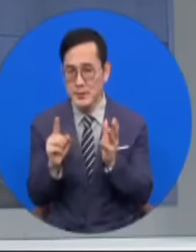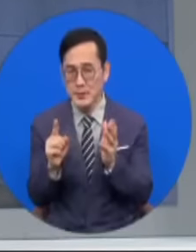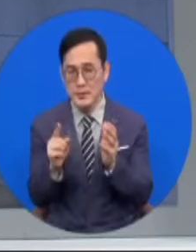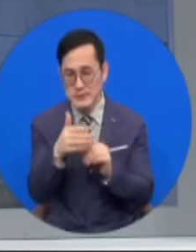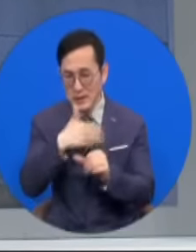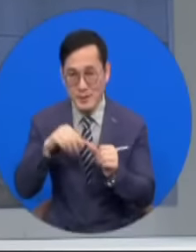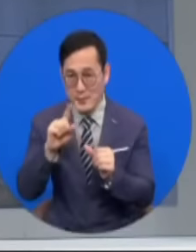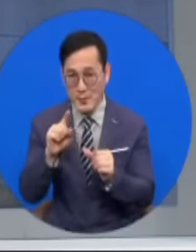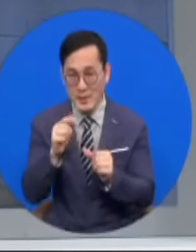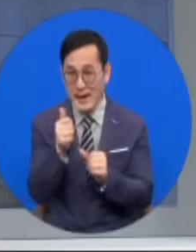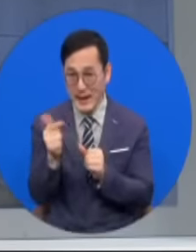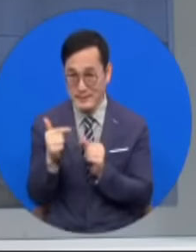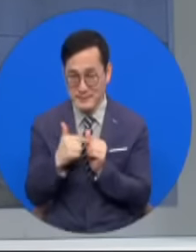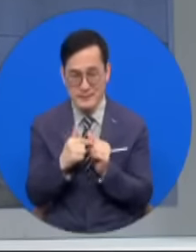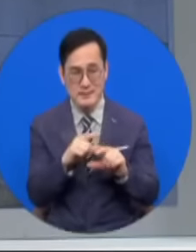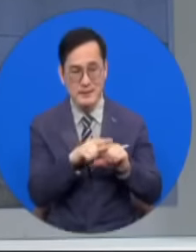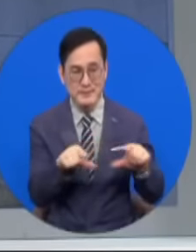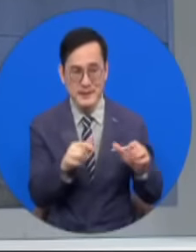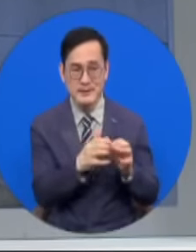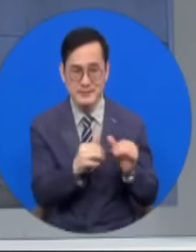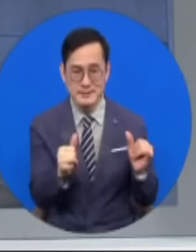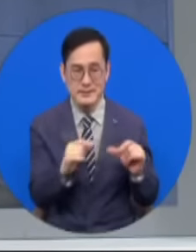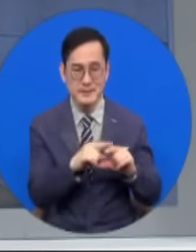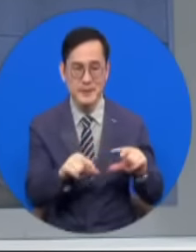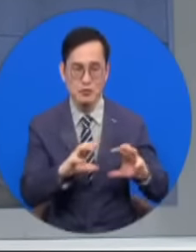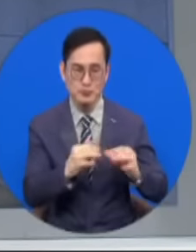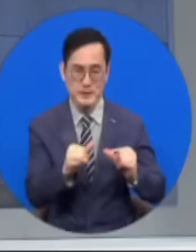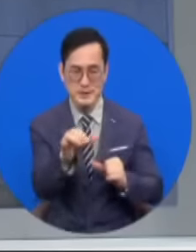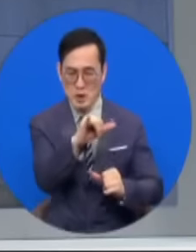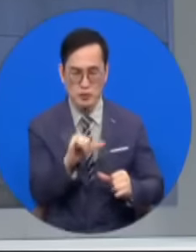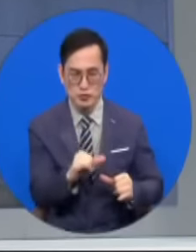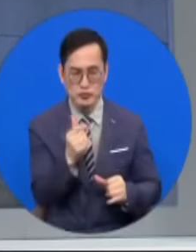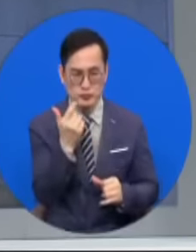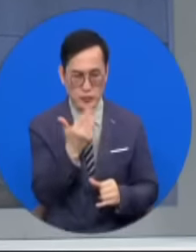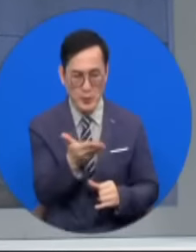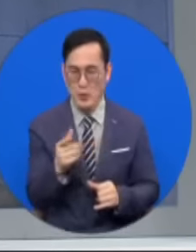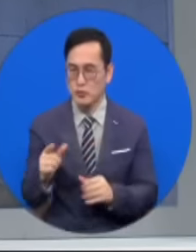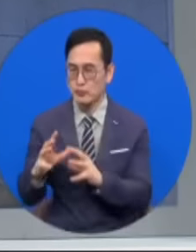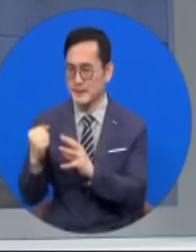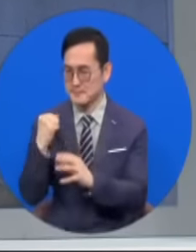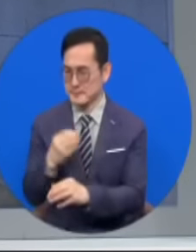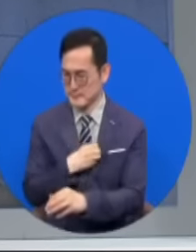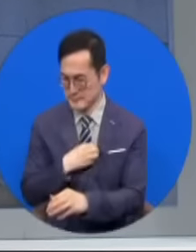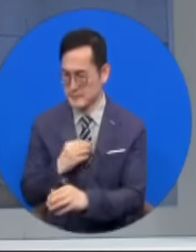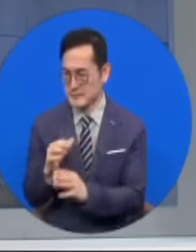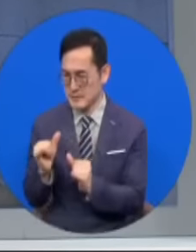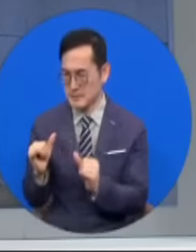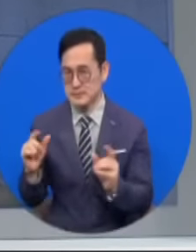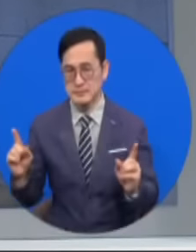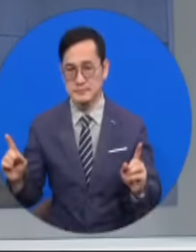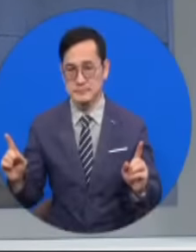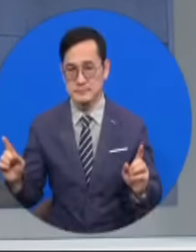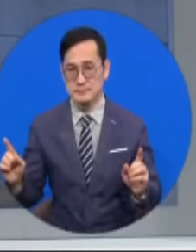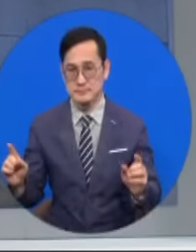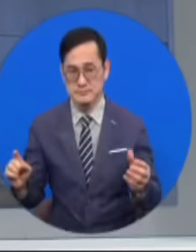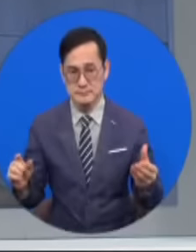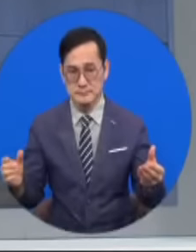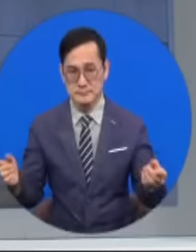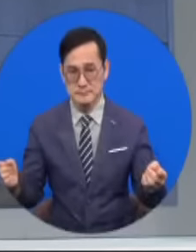후보가 일반 국민들 지지층 여론조사 모두 다 다른